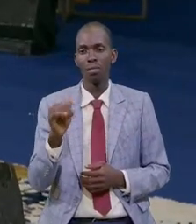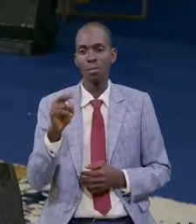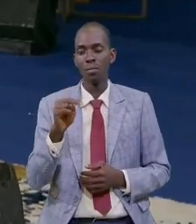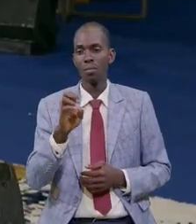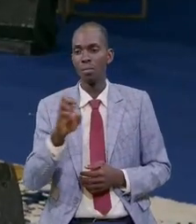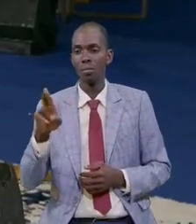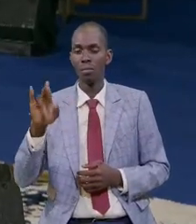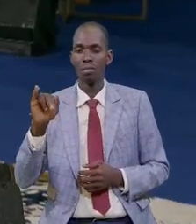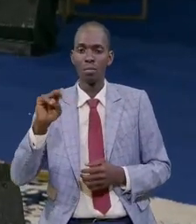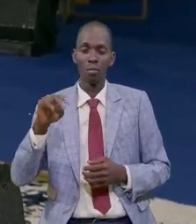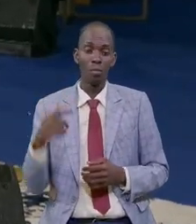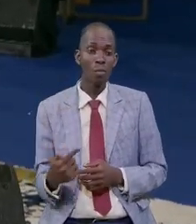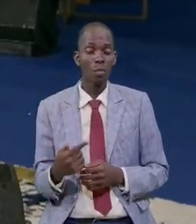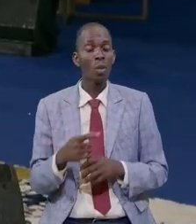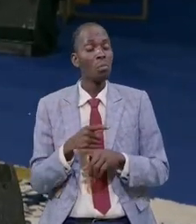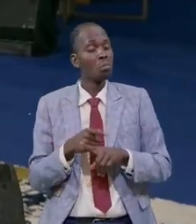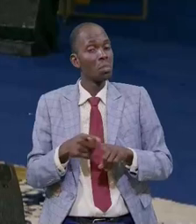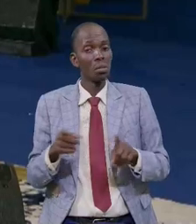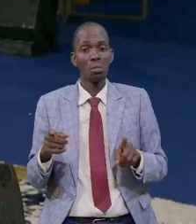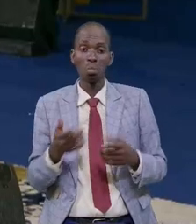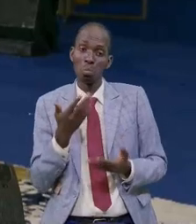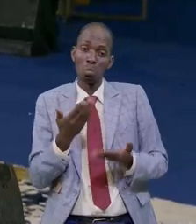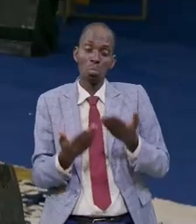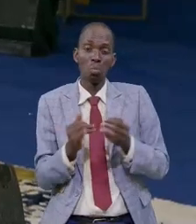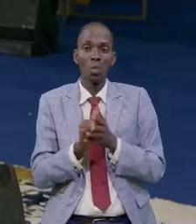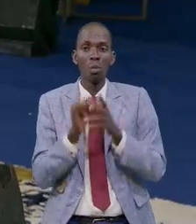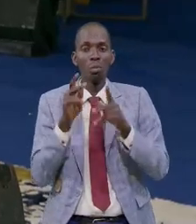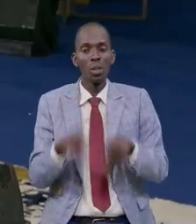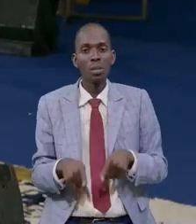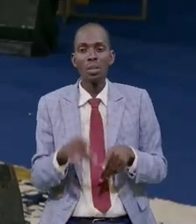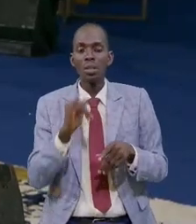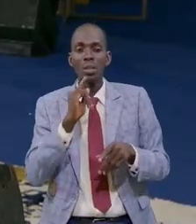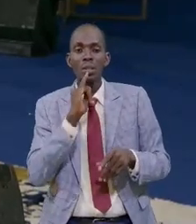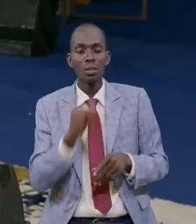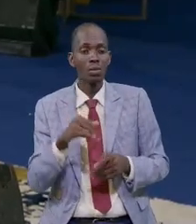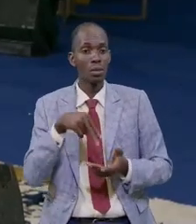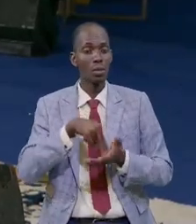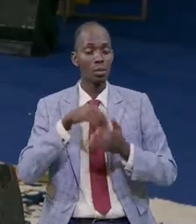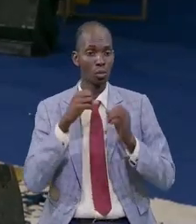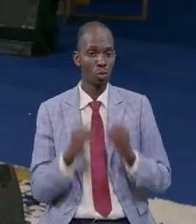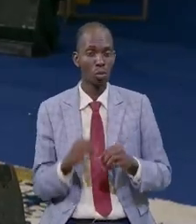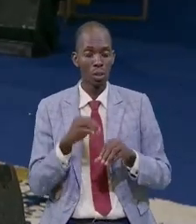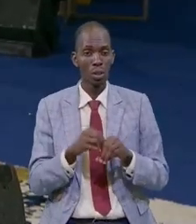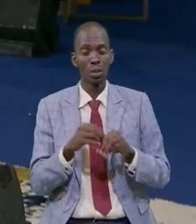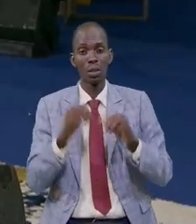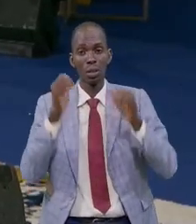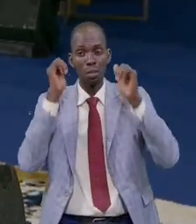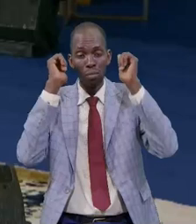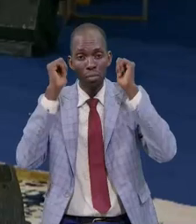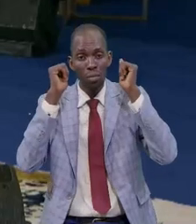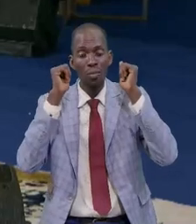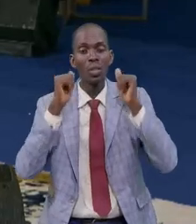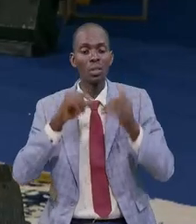ne sait pas même si s'est distingué en dans les études maintenant mais au milieu de la